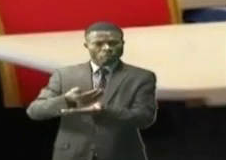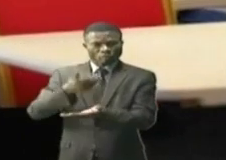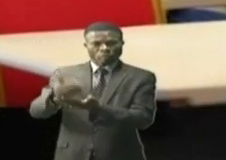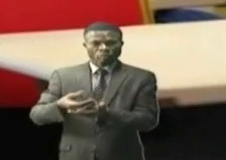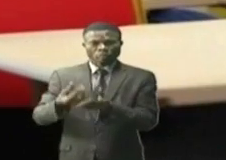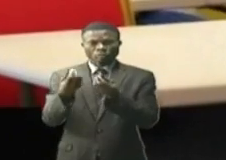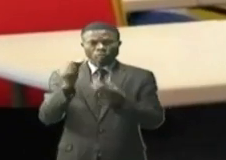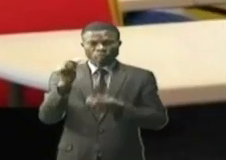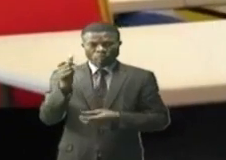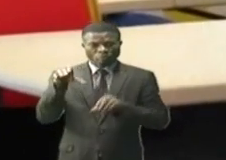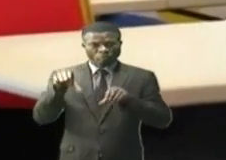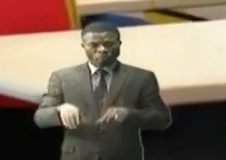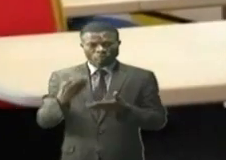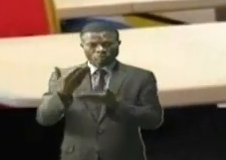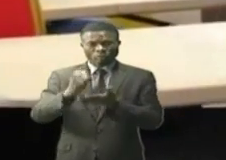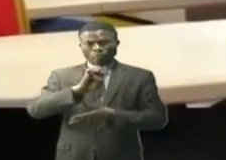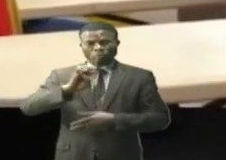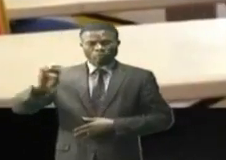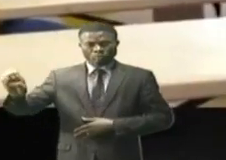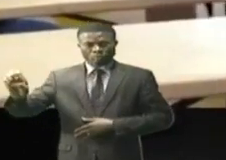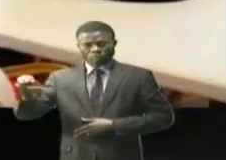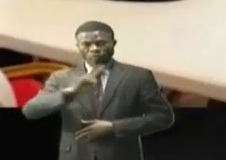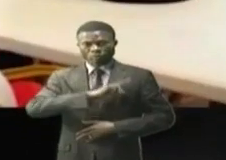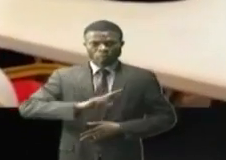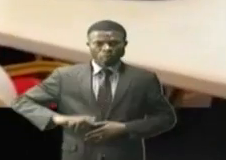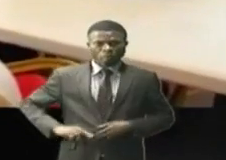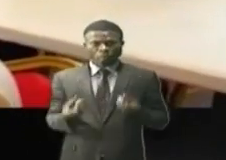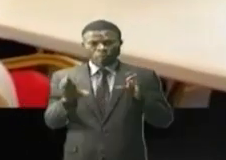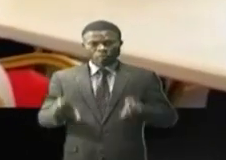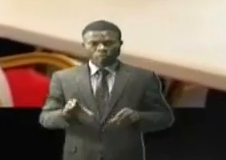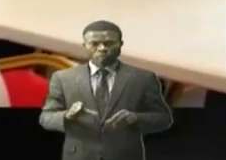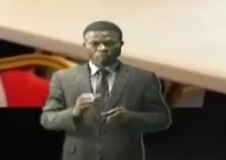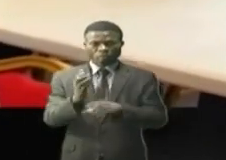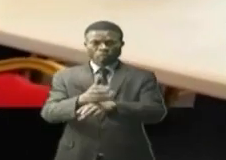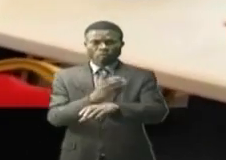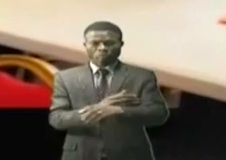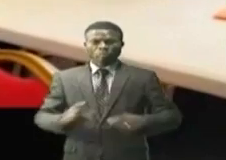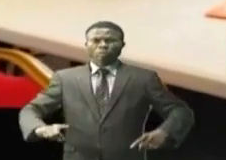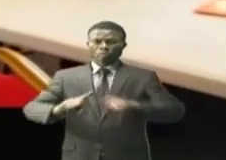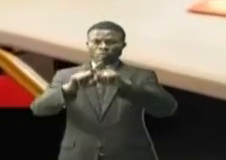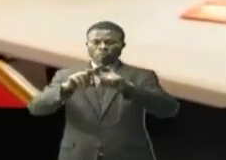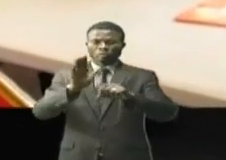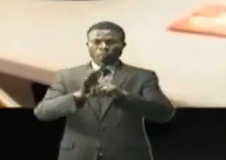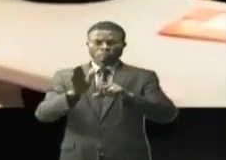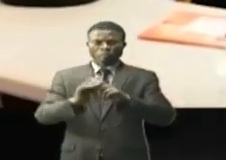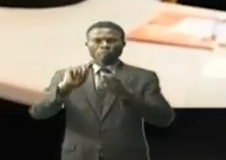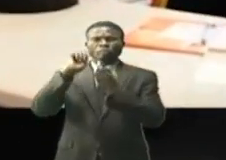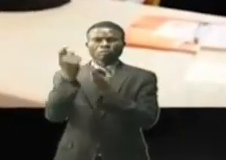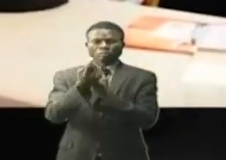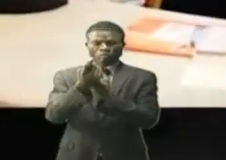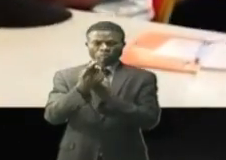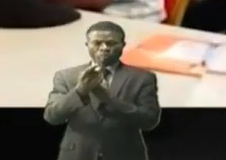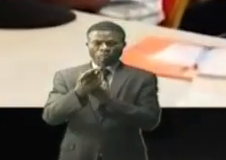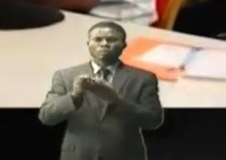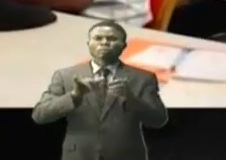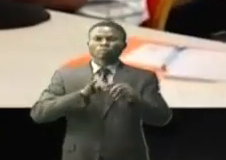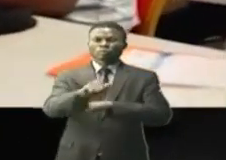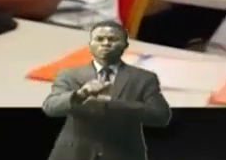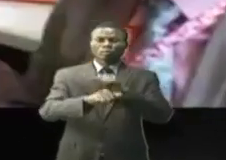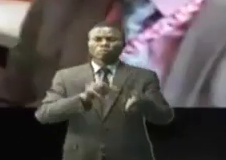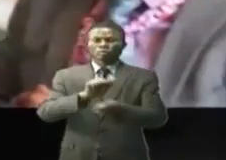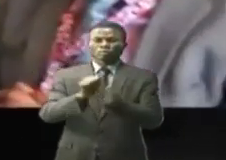ressources naturelles dans la partie orientale de la RDC, l'émergence des conflits interethniques et la manipulation des